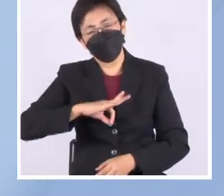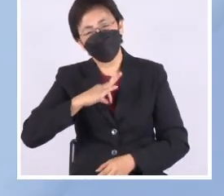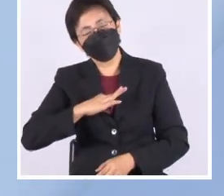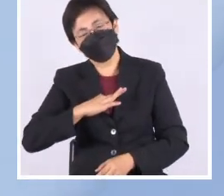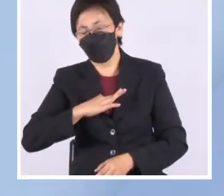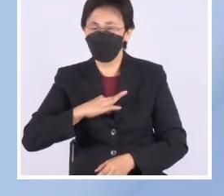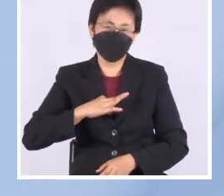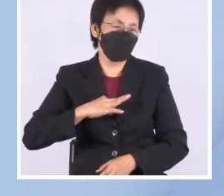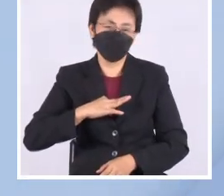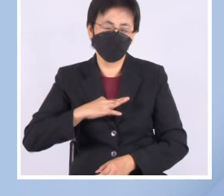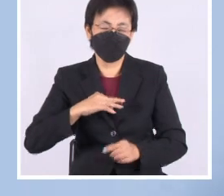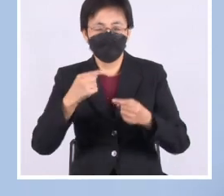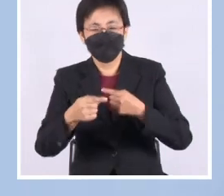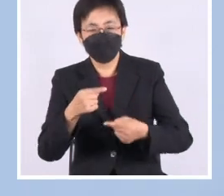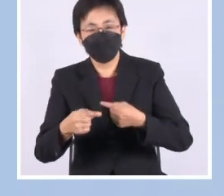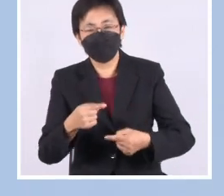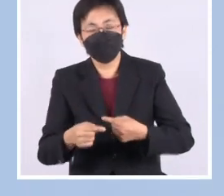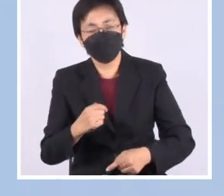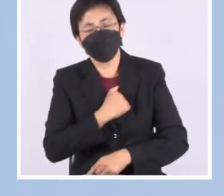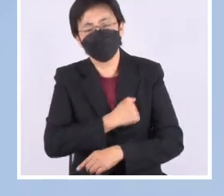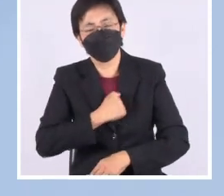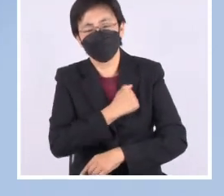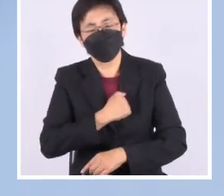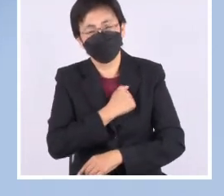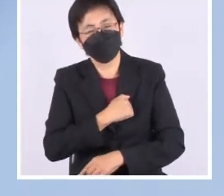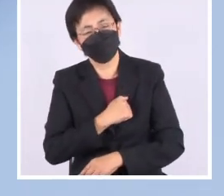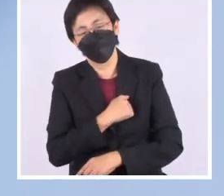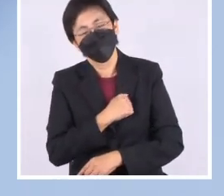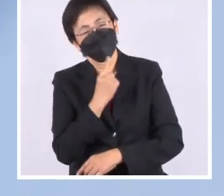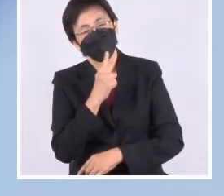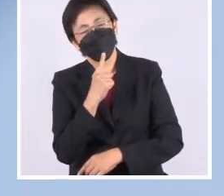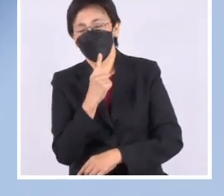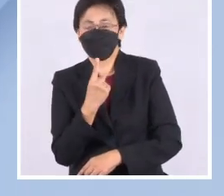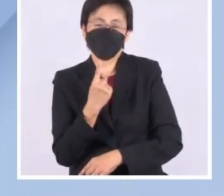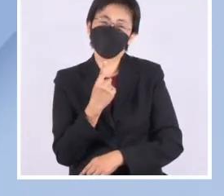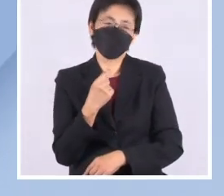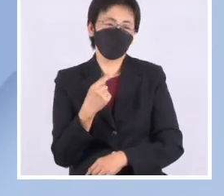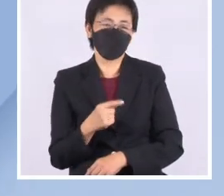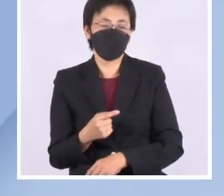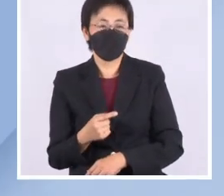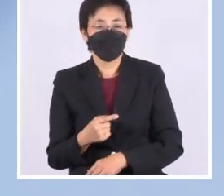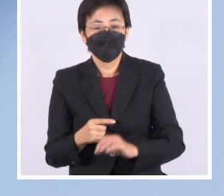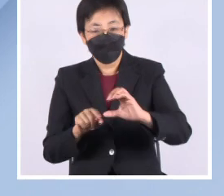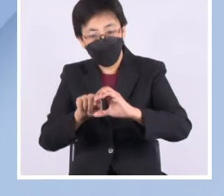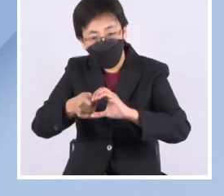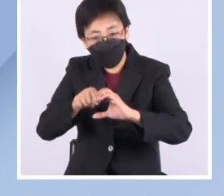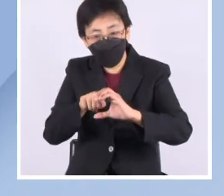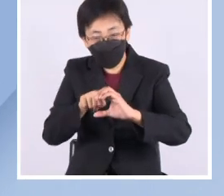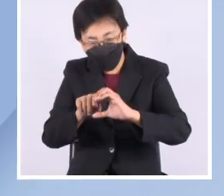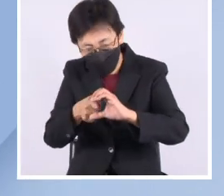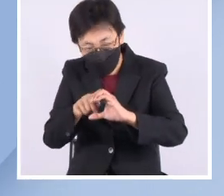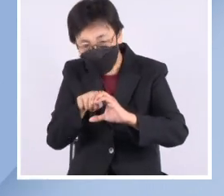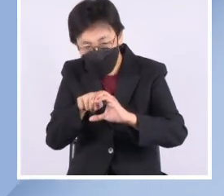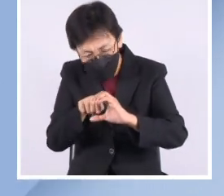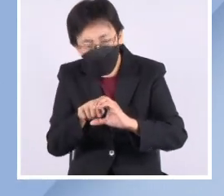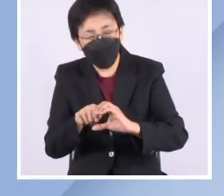ไปคอมเมนต์แสดงความไว้อาลัยแล้วก็โอ้โหไม่รู้จะพูดยังไงเดี๋ยวคุณผู้ชมต้องมาตามต่อเพราะว่าเดี๋ยวช่วงข่าวเวิร์กพอยต์ของเราเนี่ยเรามี